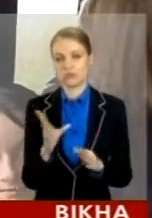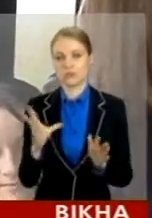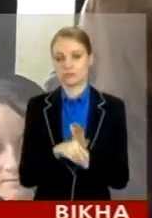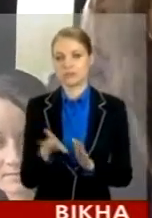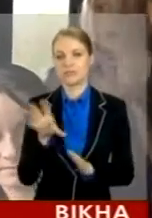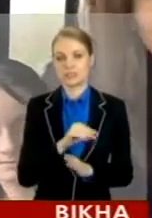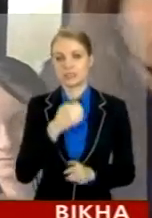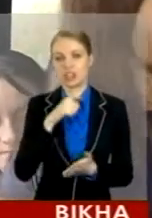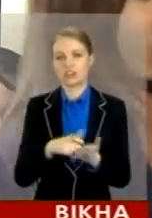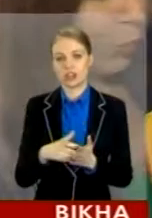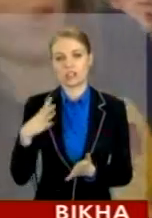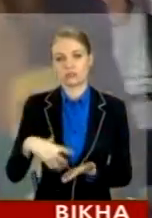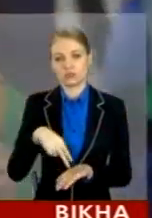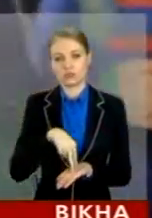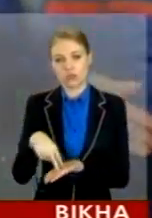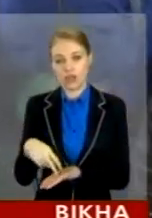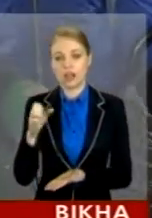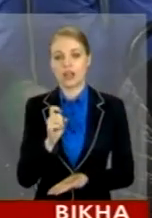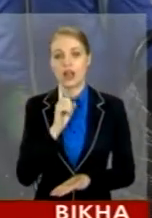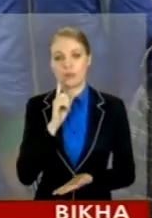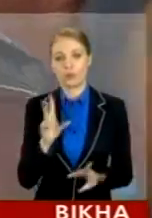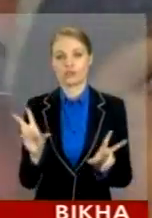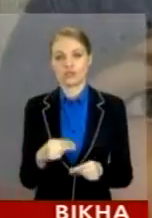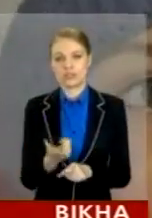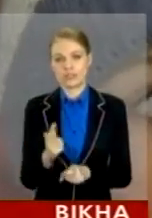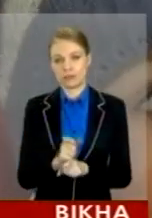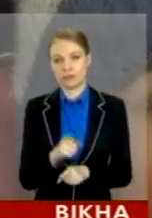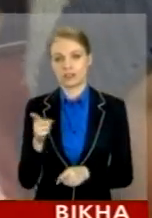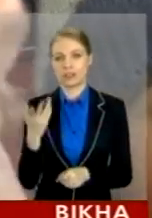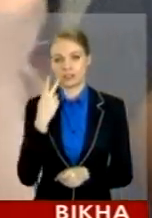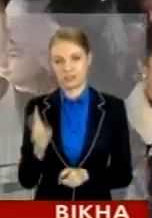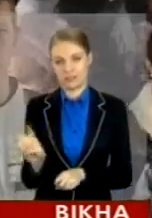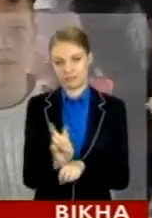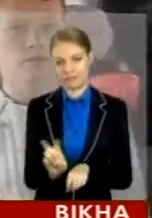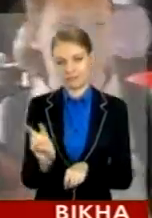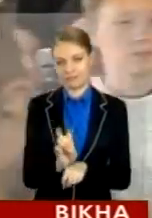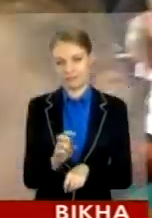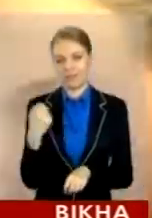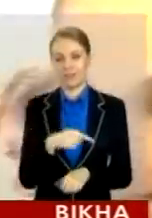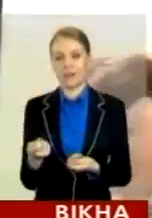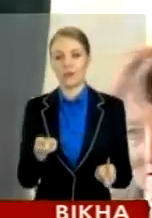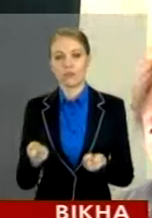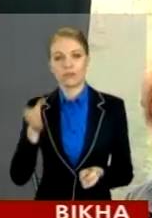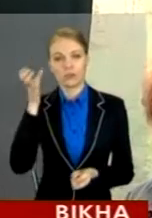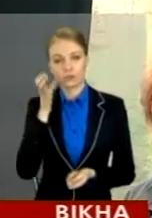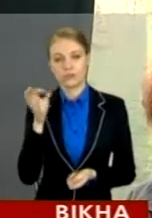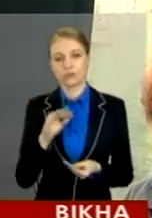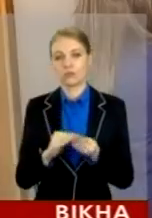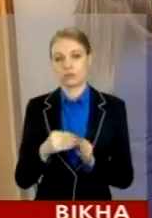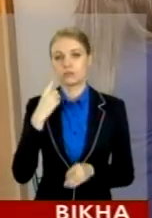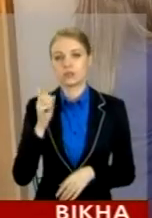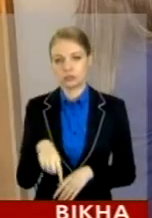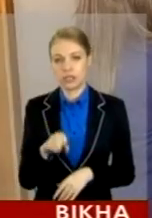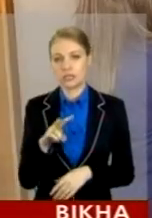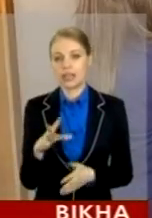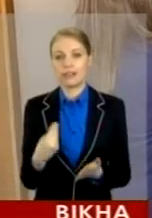усі старшокласники змушені стояти Ну а молодшим щастить більше їх беруть на коліна в управлінні освіти про проблему знають